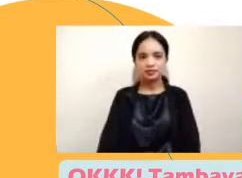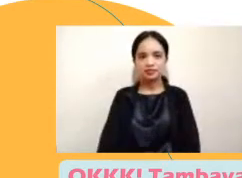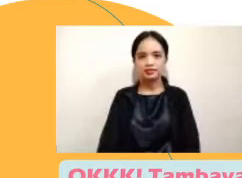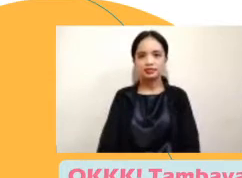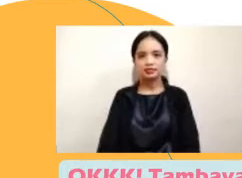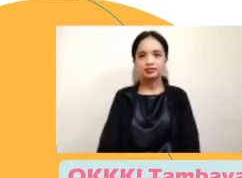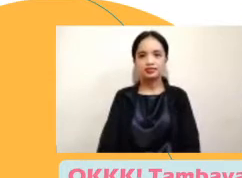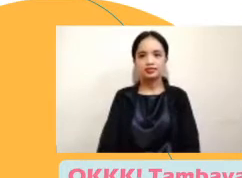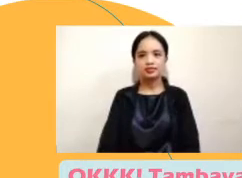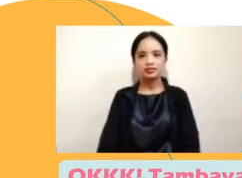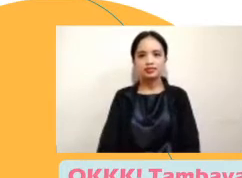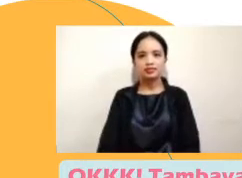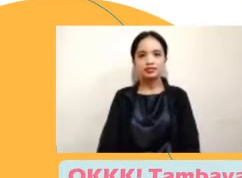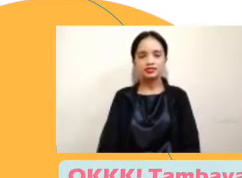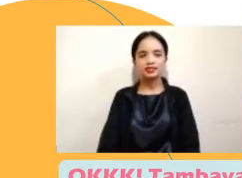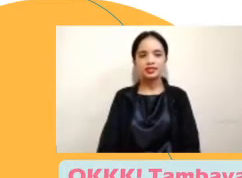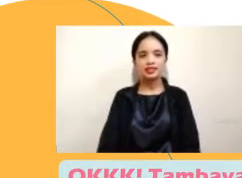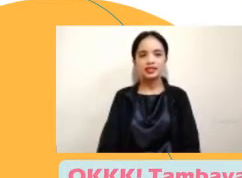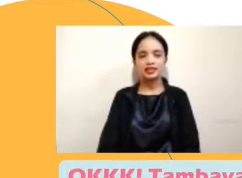Ano ba? Buhos,